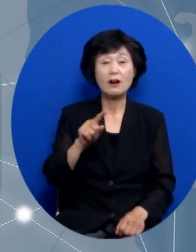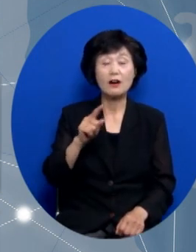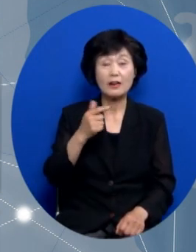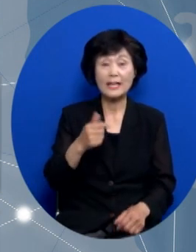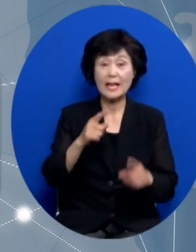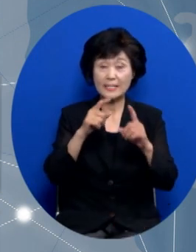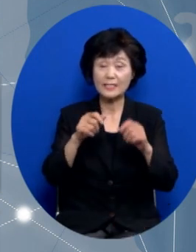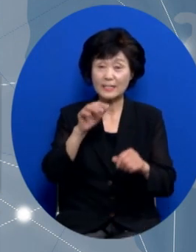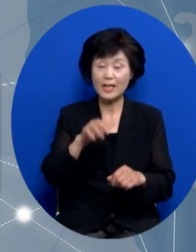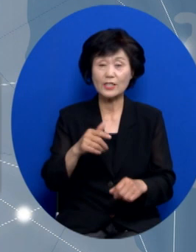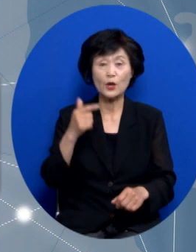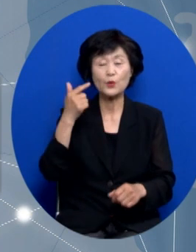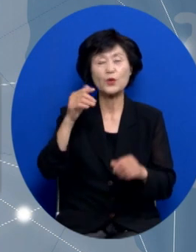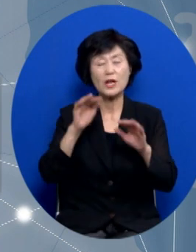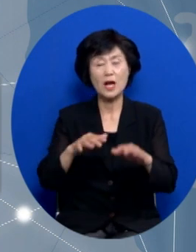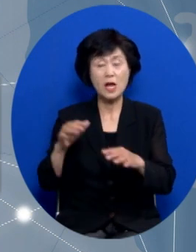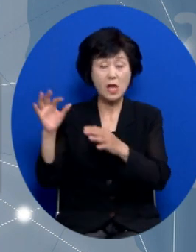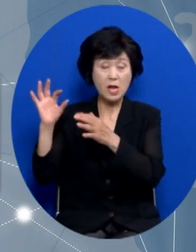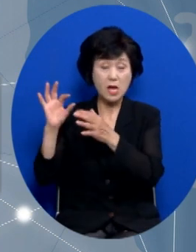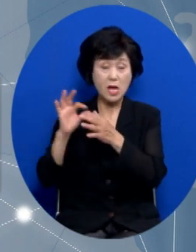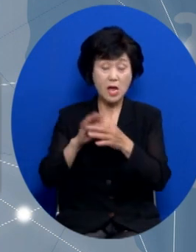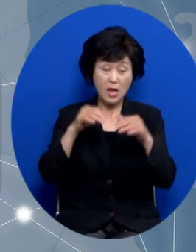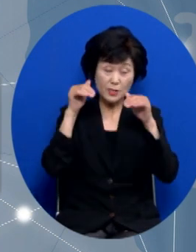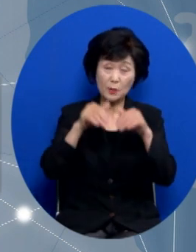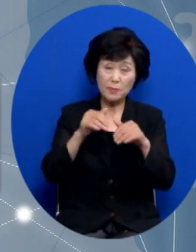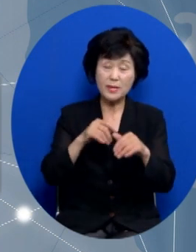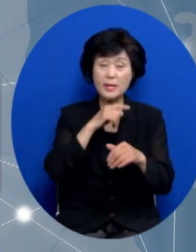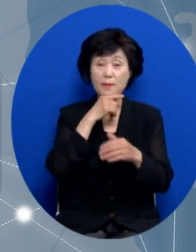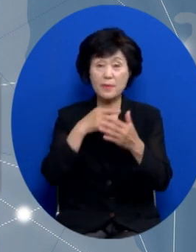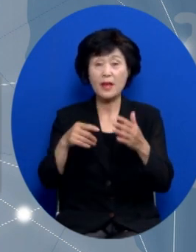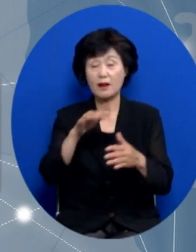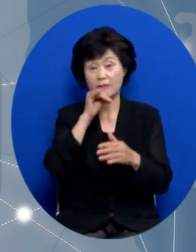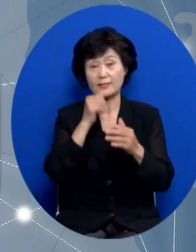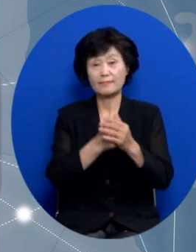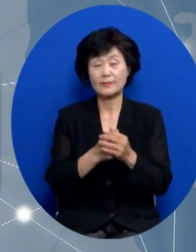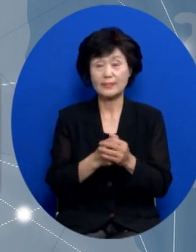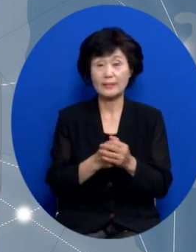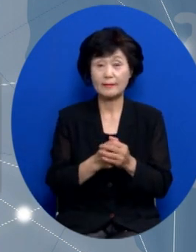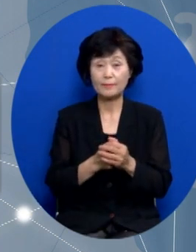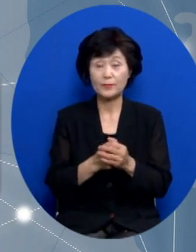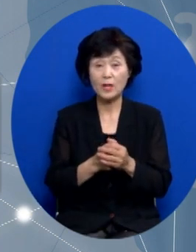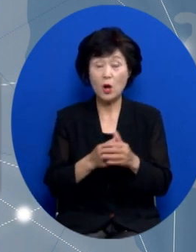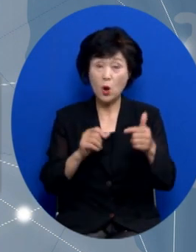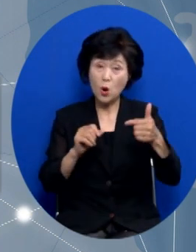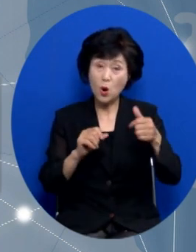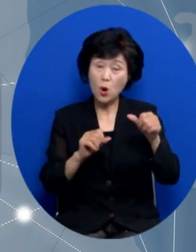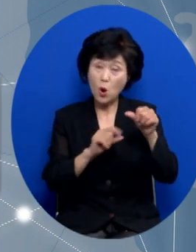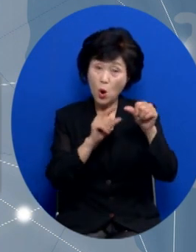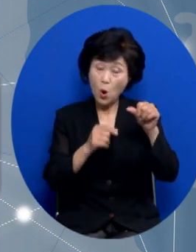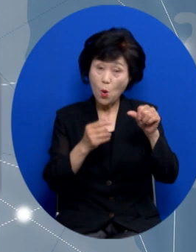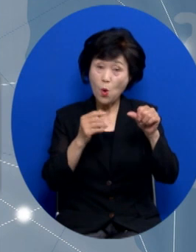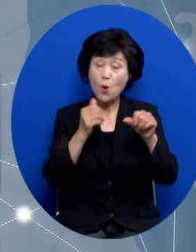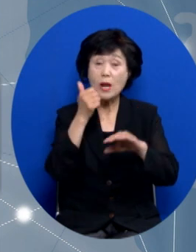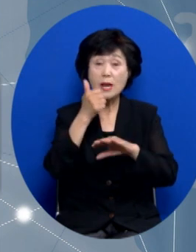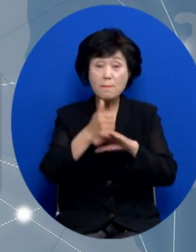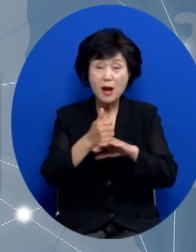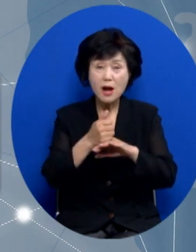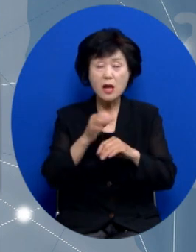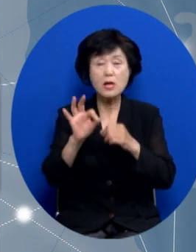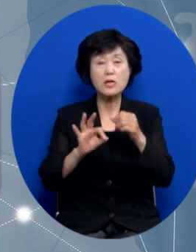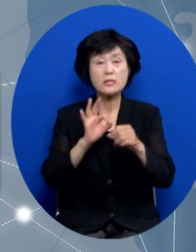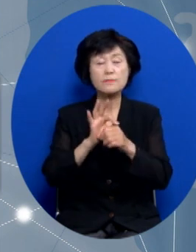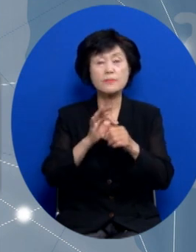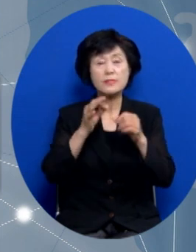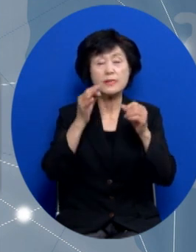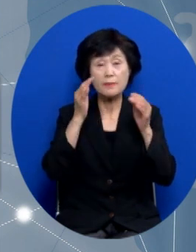동안 비가 내리면서 피해가 발생했습니다. 허난성 농업농촌청은 5월 말 기준 10년 만에 가장 많은 비가